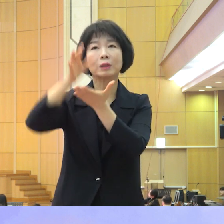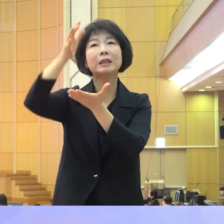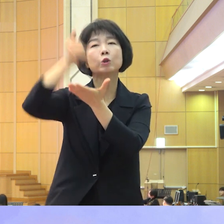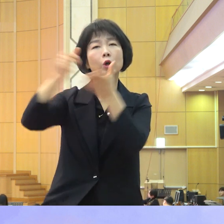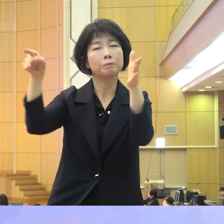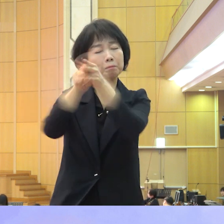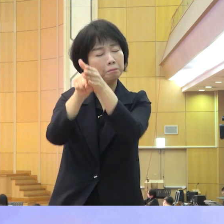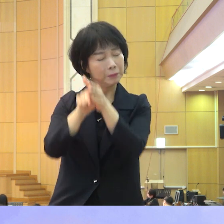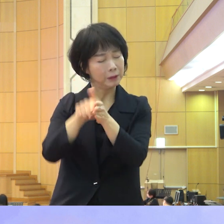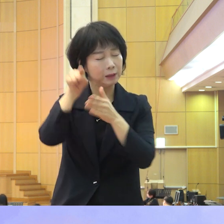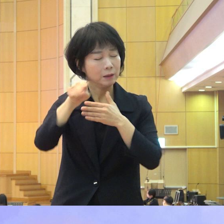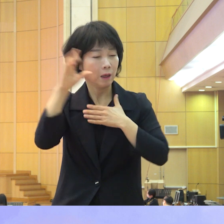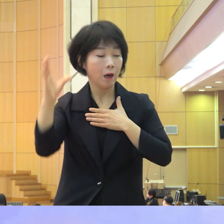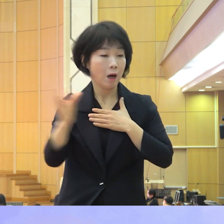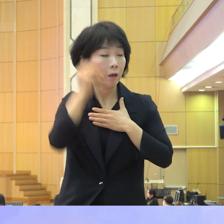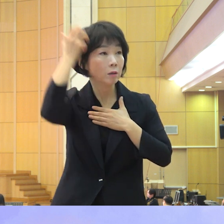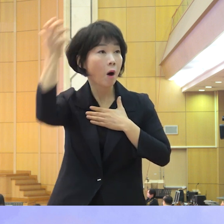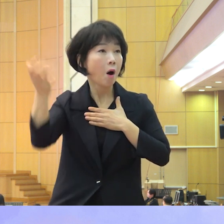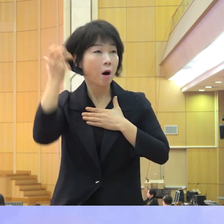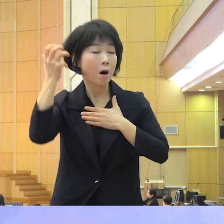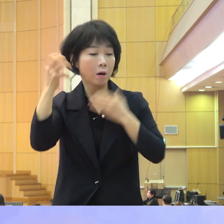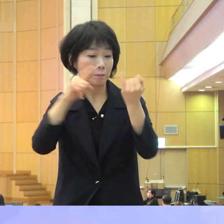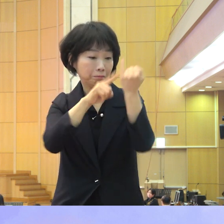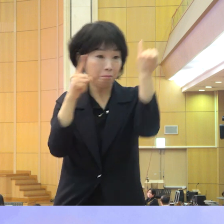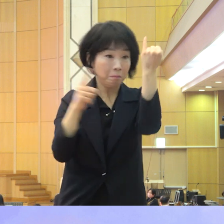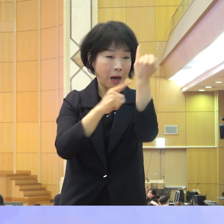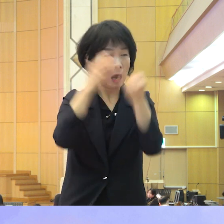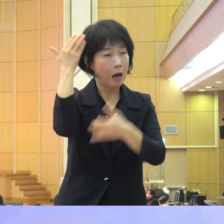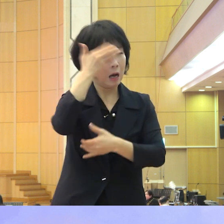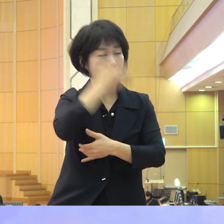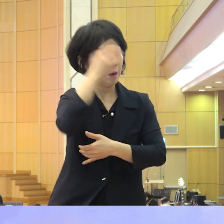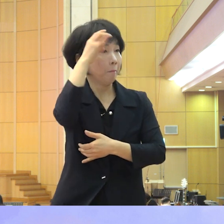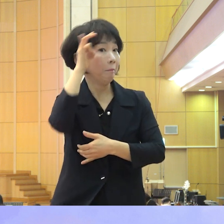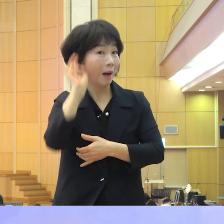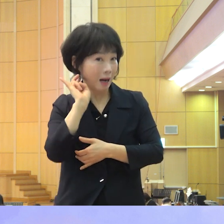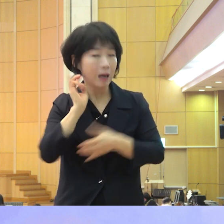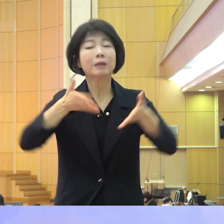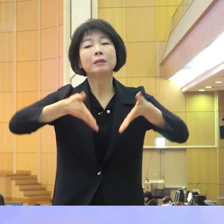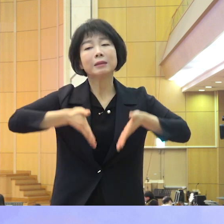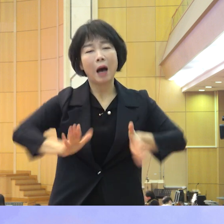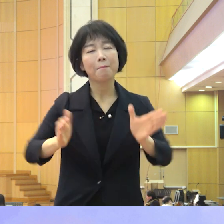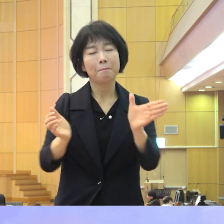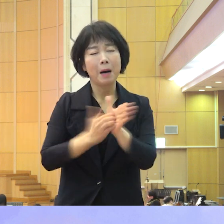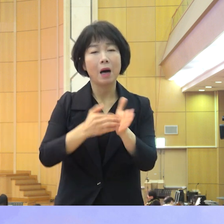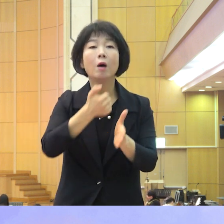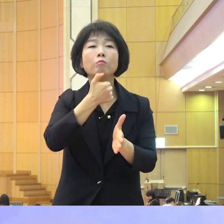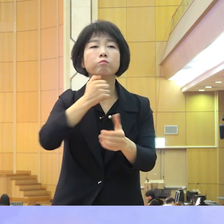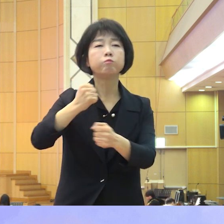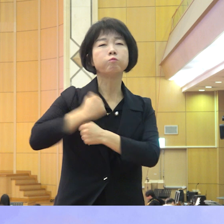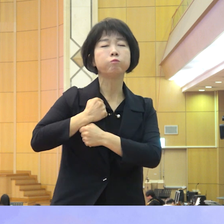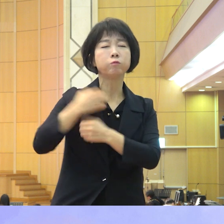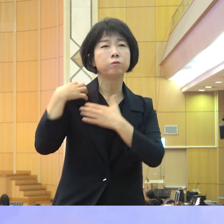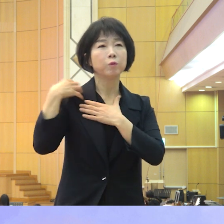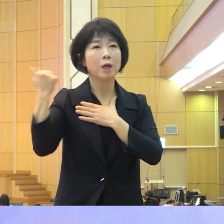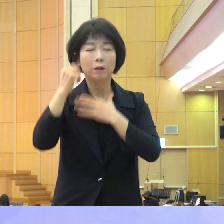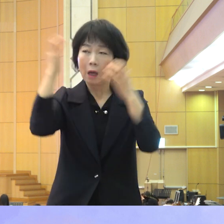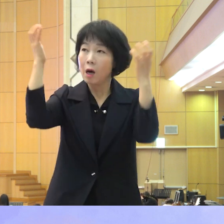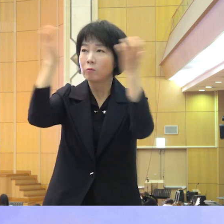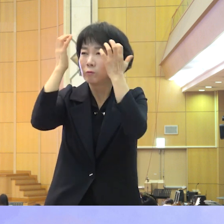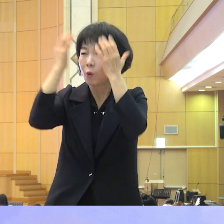그리스도를 믿사오니 이는 성령으로 잉태하사 동정녀 마리아에게 나시고